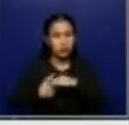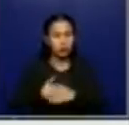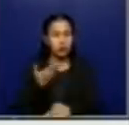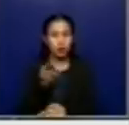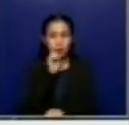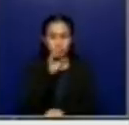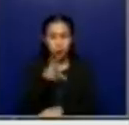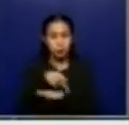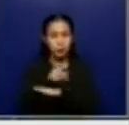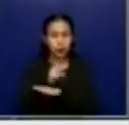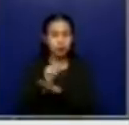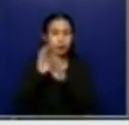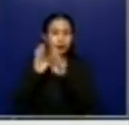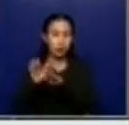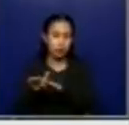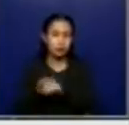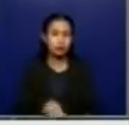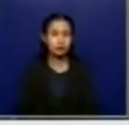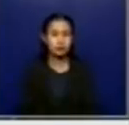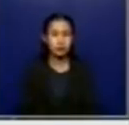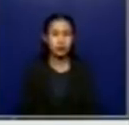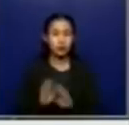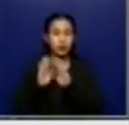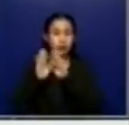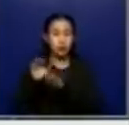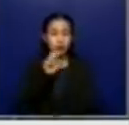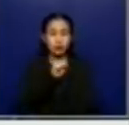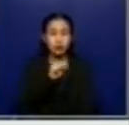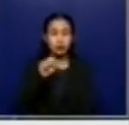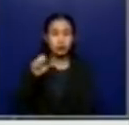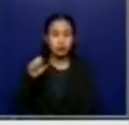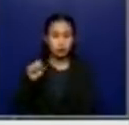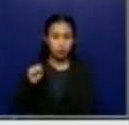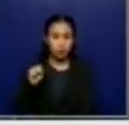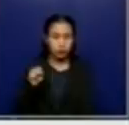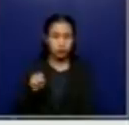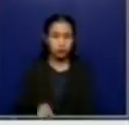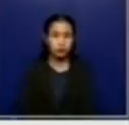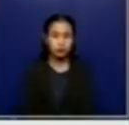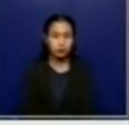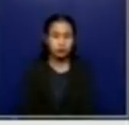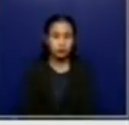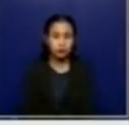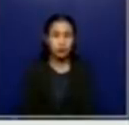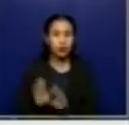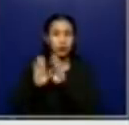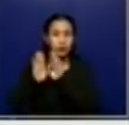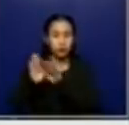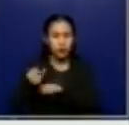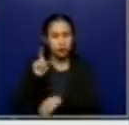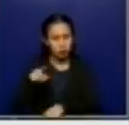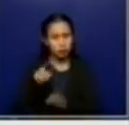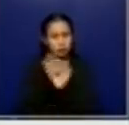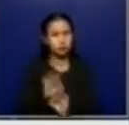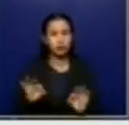กราบเรียนท่านประธานผ่านไปยังสมาชิกสภาราษฎรสภาผู้แทนราษฎรของเราฝ่ายนิติบัญญัติเราต้องมีศักดิ์ศรี